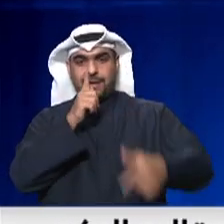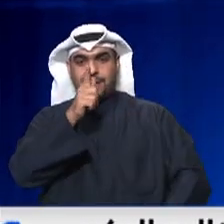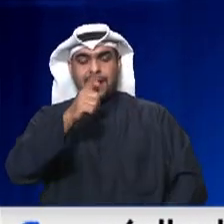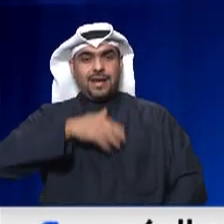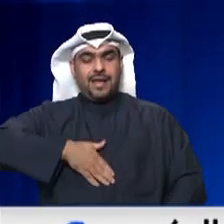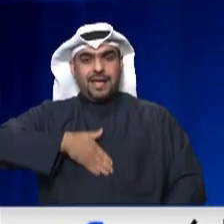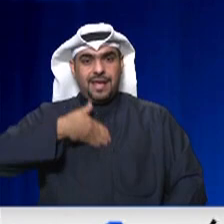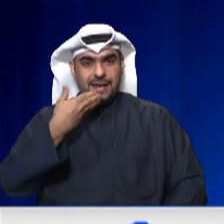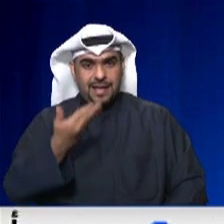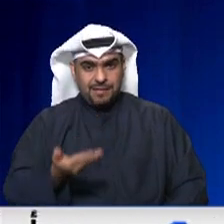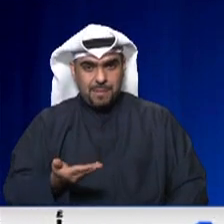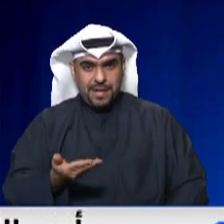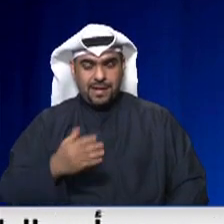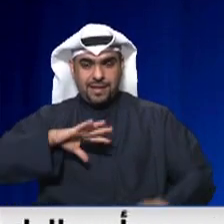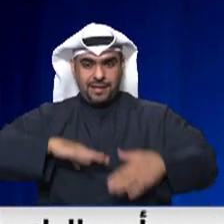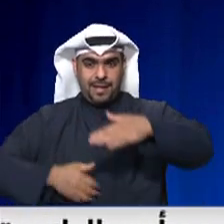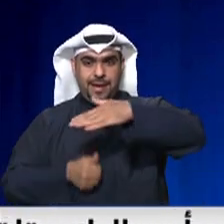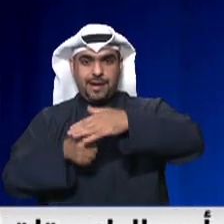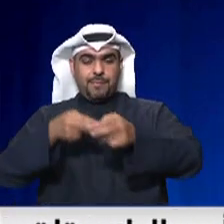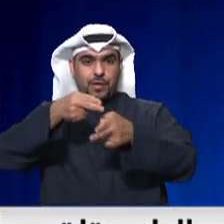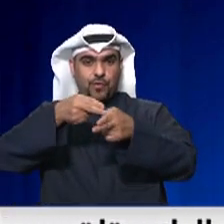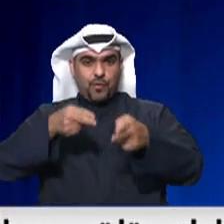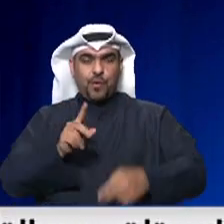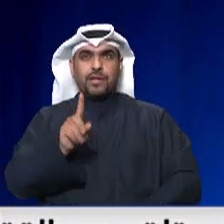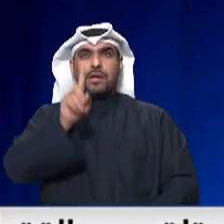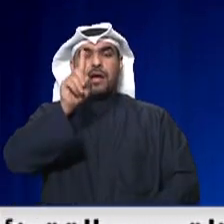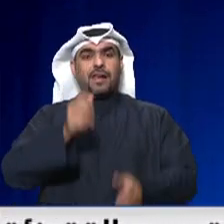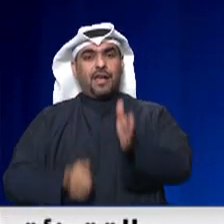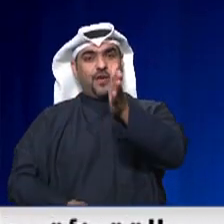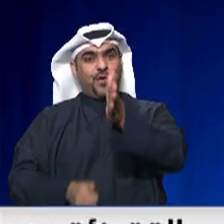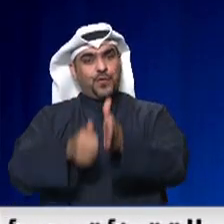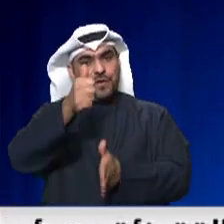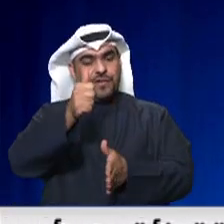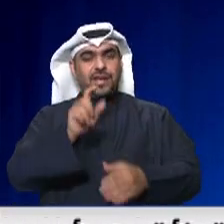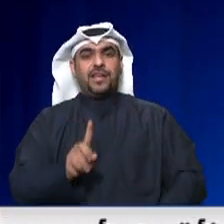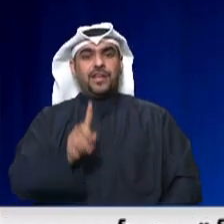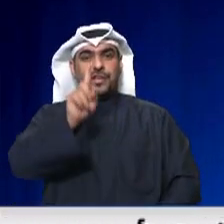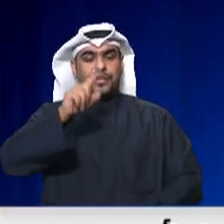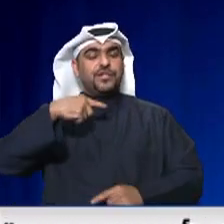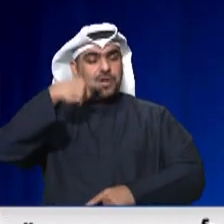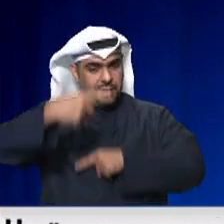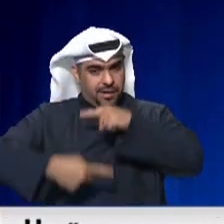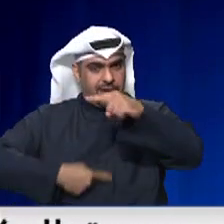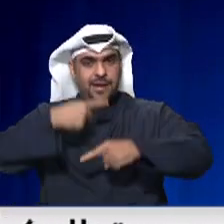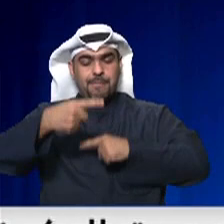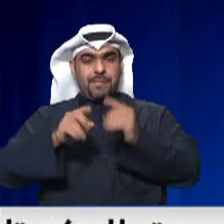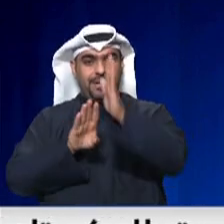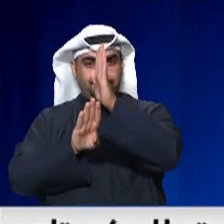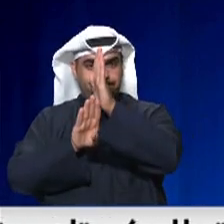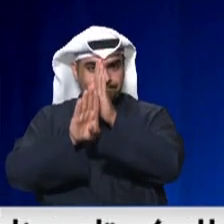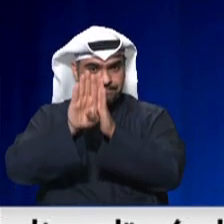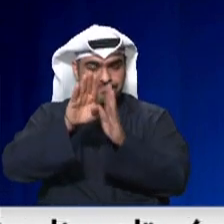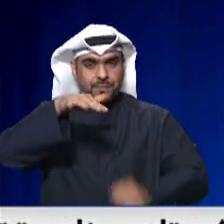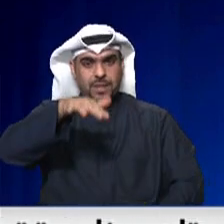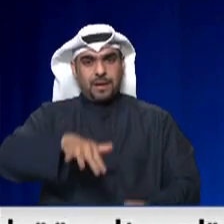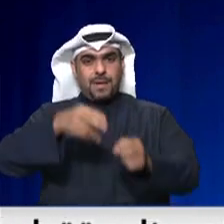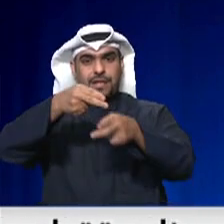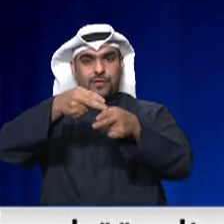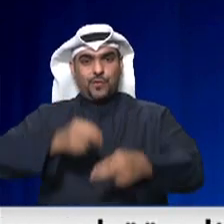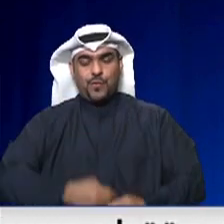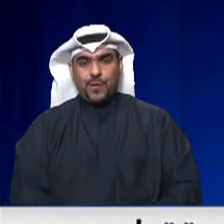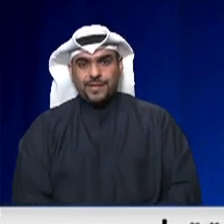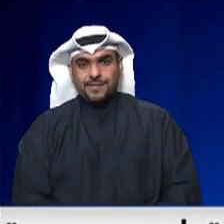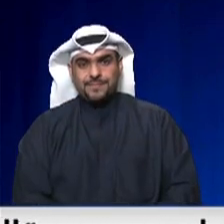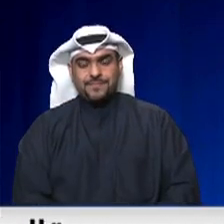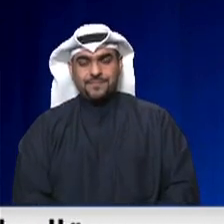مقالدة بدوام التوفيق والسداد لقياده مسيره الخير والنماء في الوطن العزيز هذا